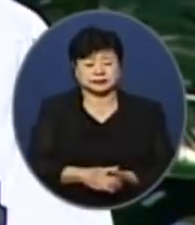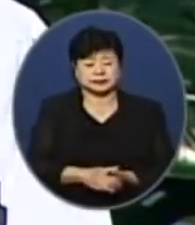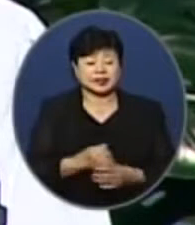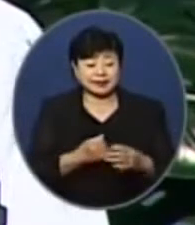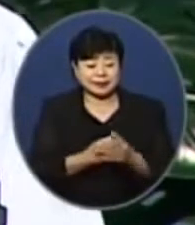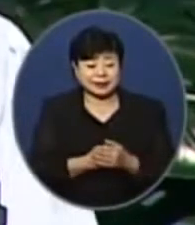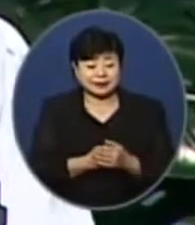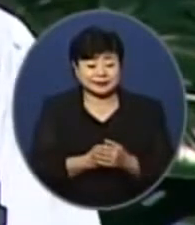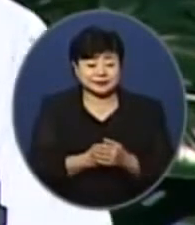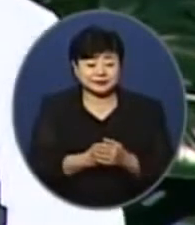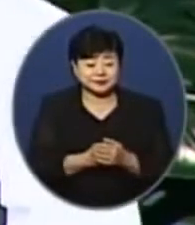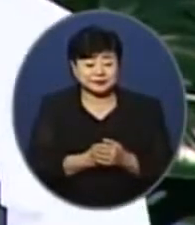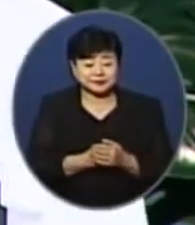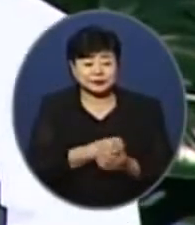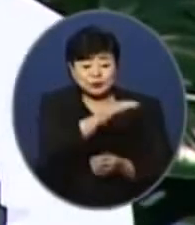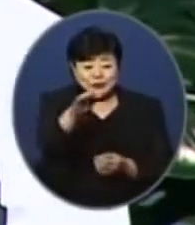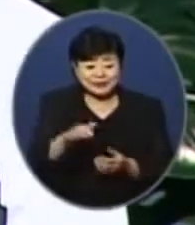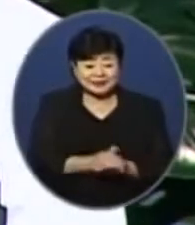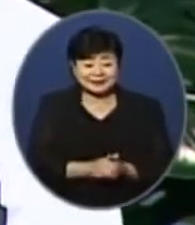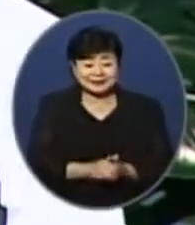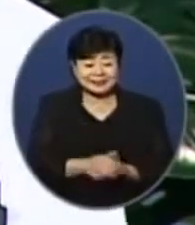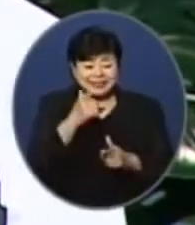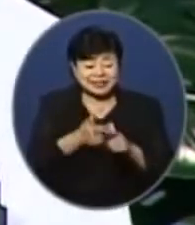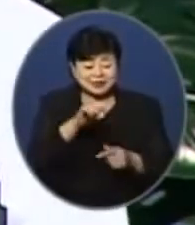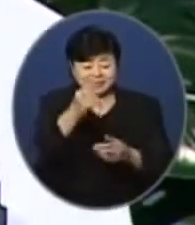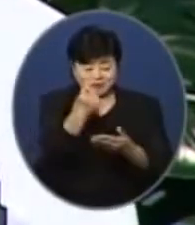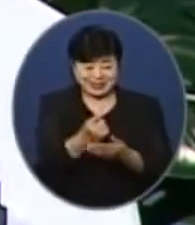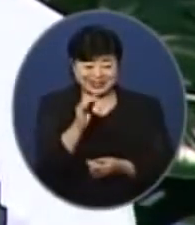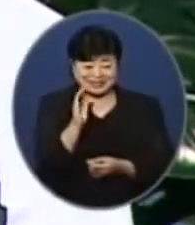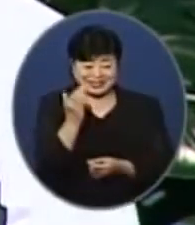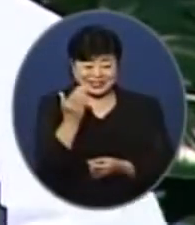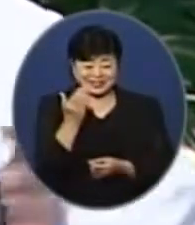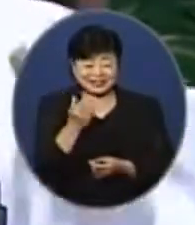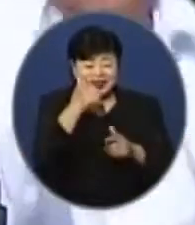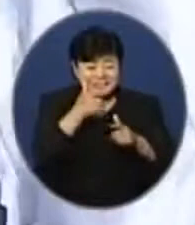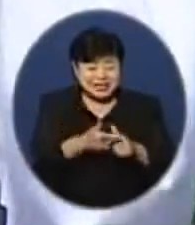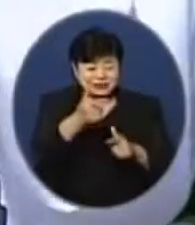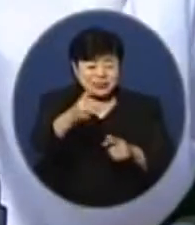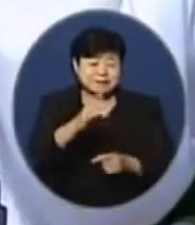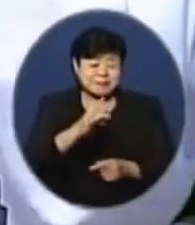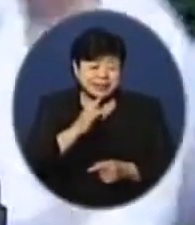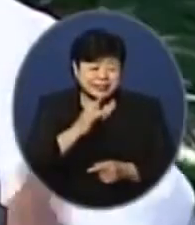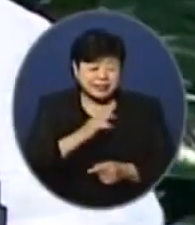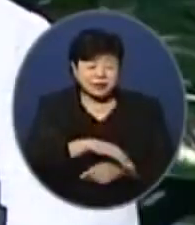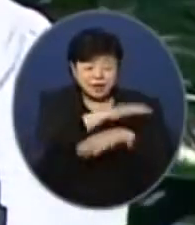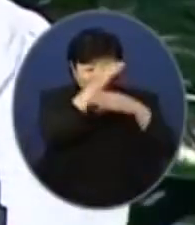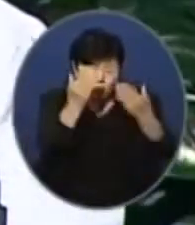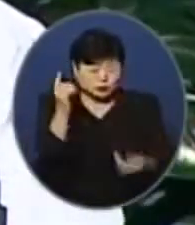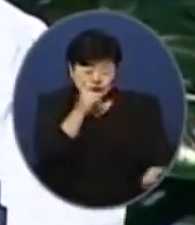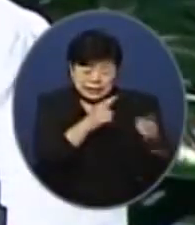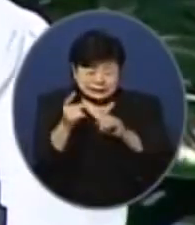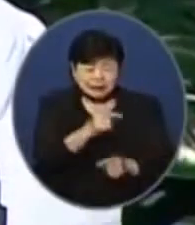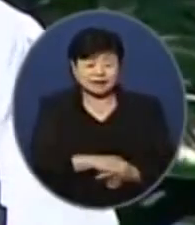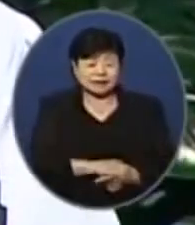그렇기 때문에 우리가 예수님 앞에 나와야 합니다. 예수님만이 우리의 모든